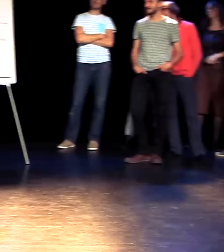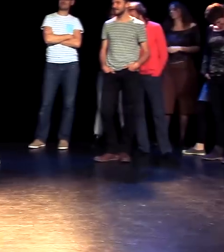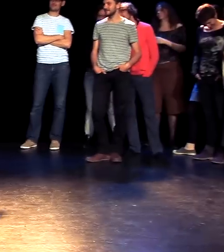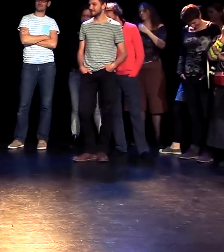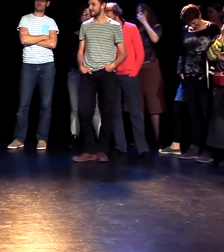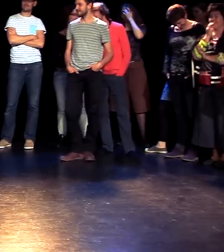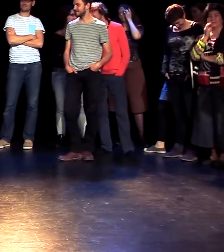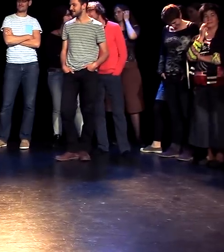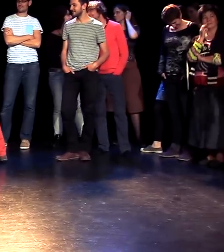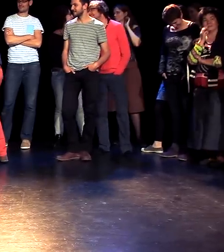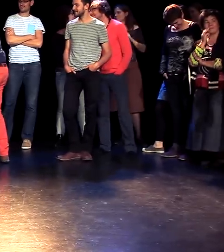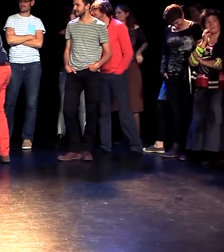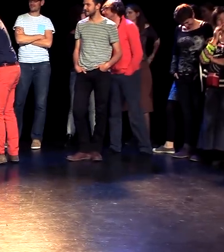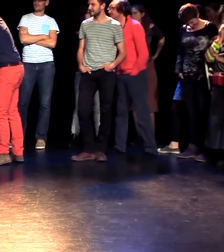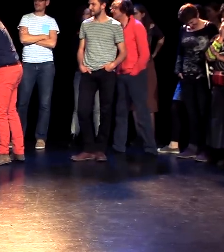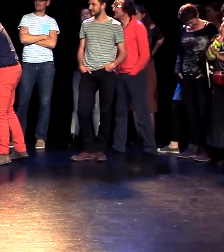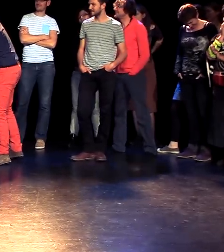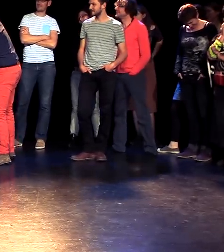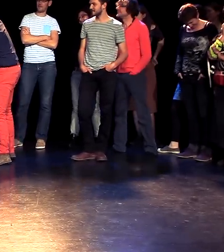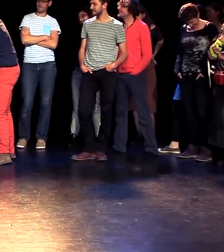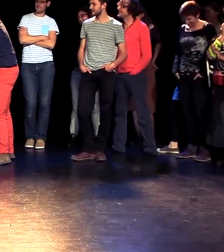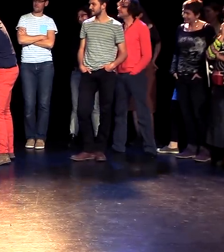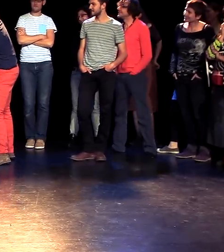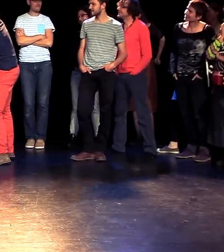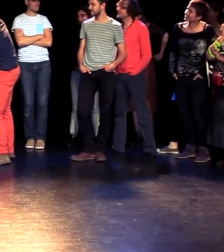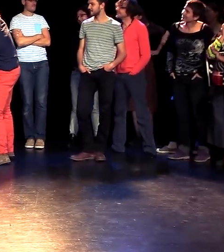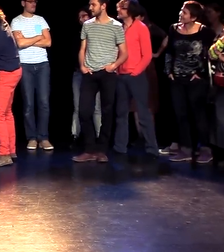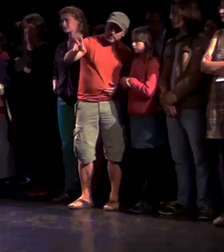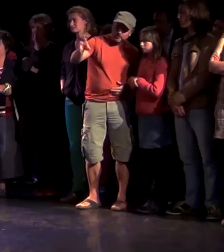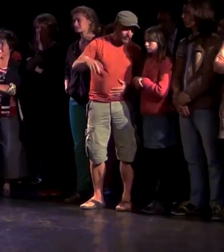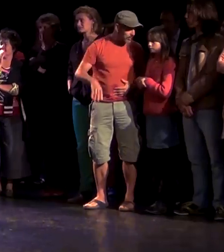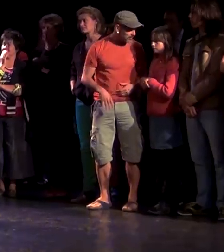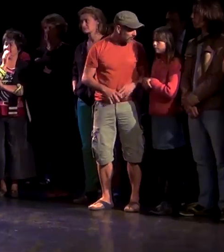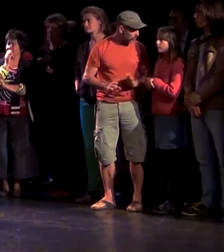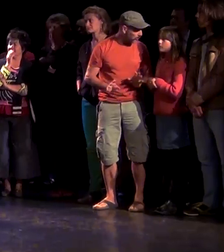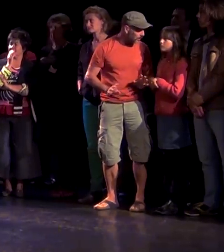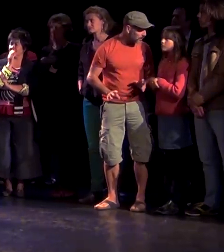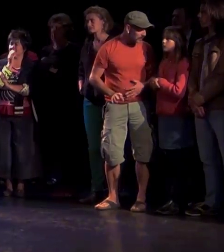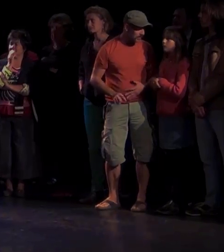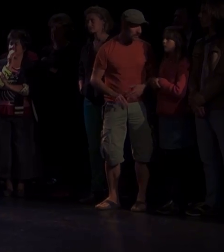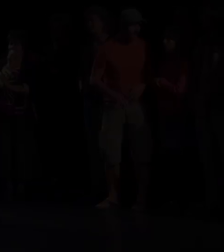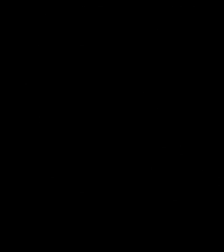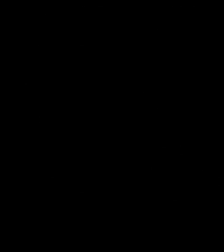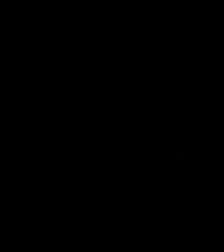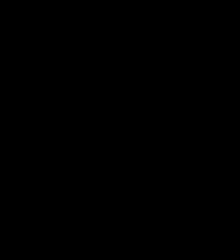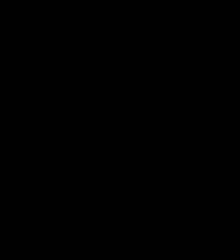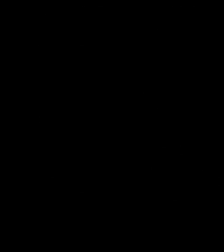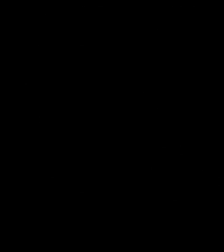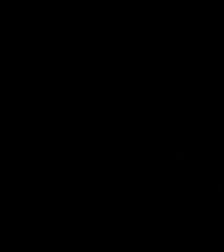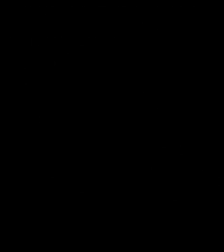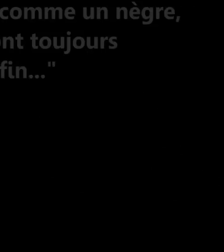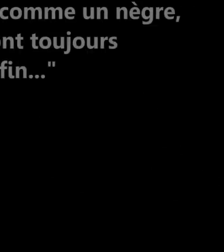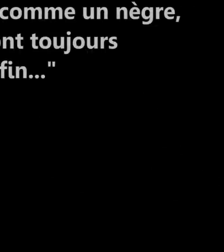Intuitivement, voilà, un peu comme ça. Donc on y va. Je les ai écrites pour les personnes sourdes notamment, mais les autres. Première